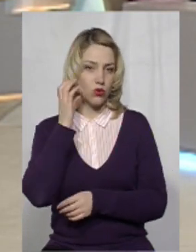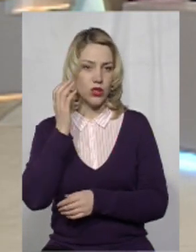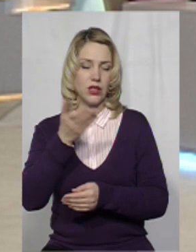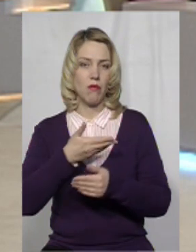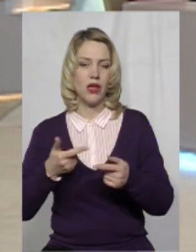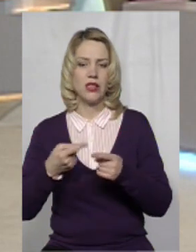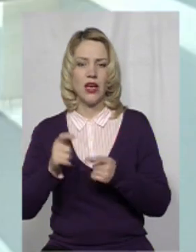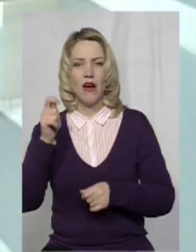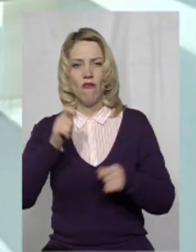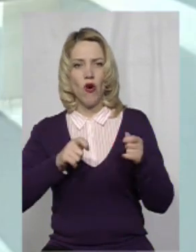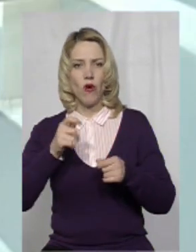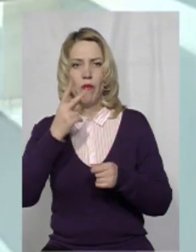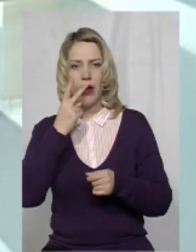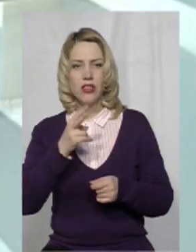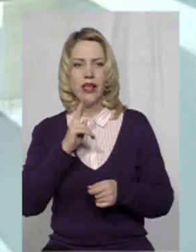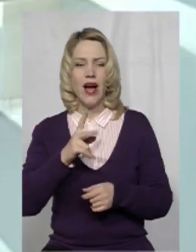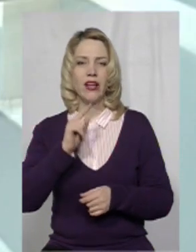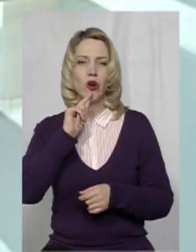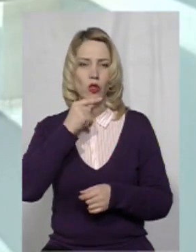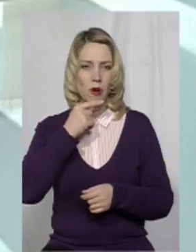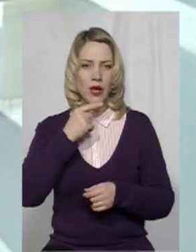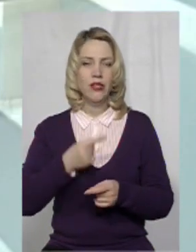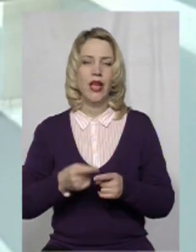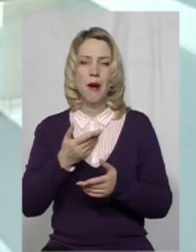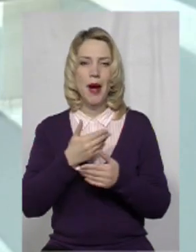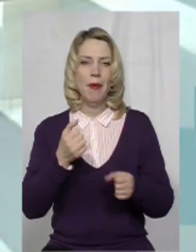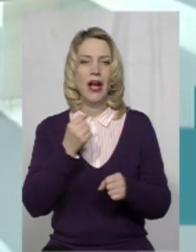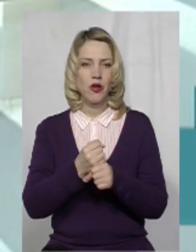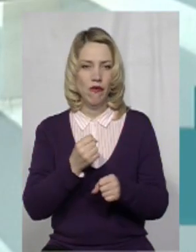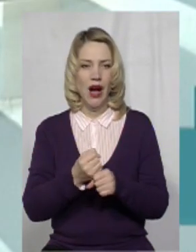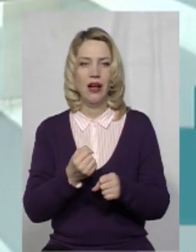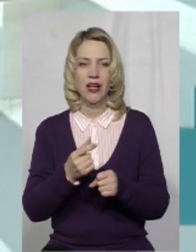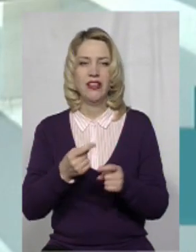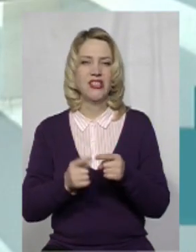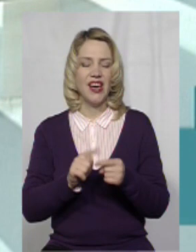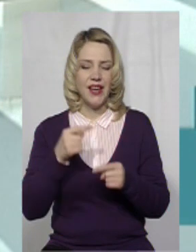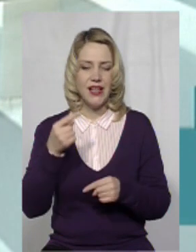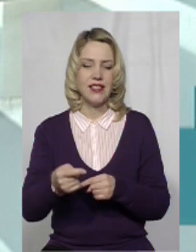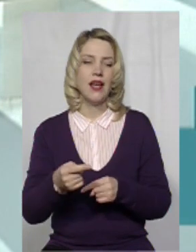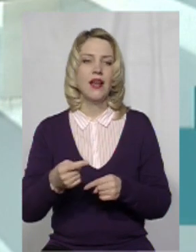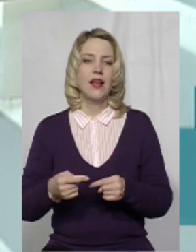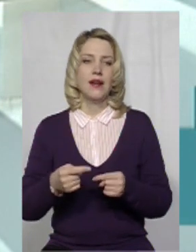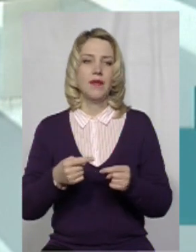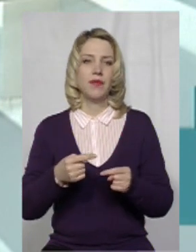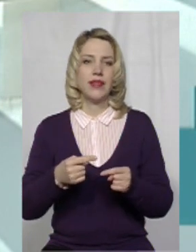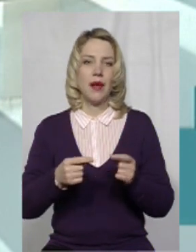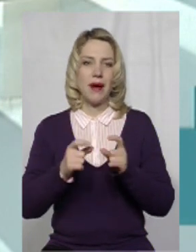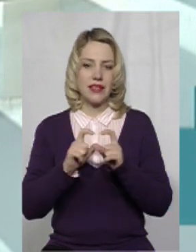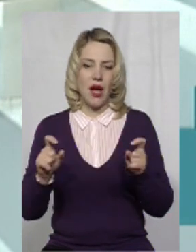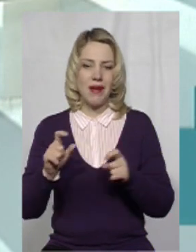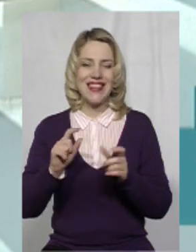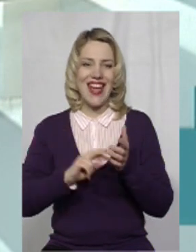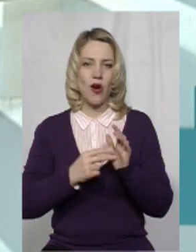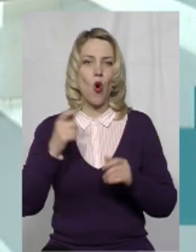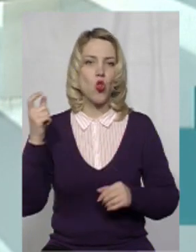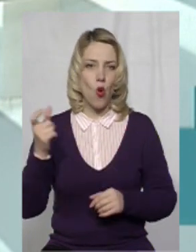ми форум все рівно бачили більше економічним форумом. Ми працювали саме точково через департамент економіки, власне, з підприємствами